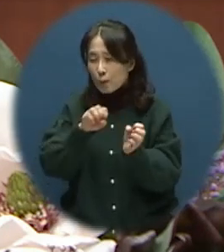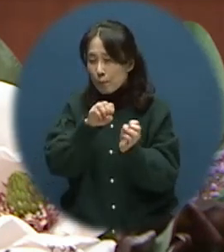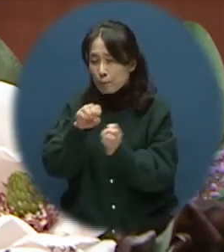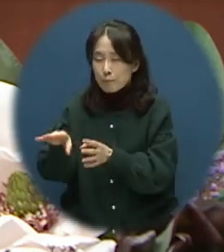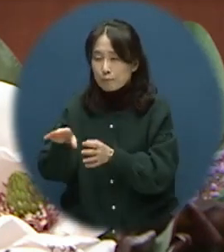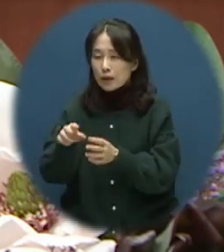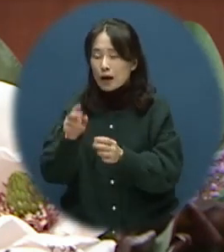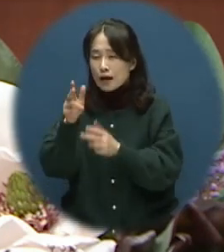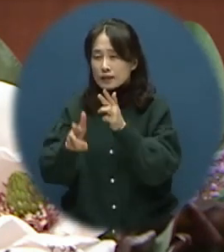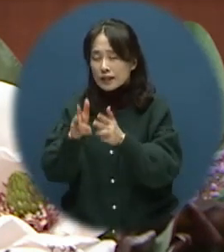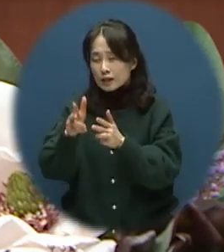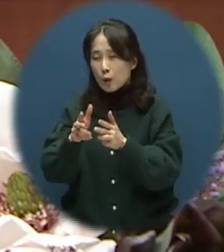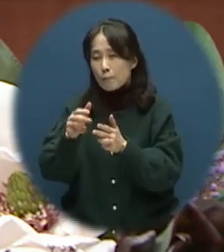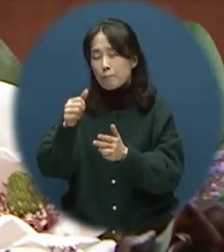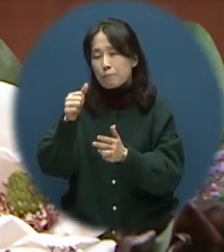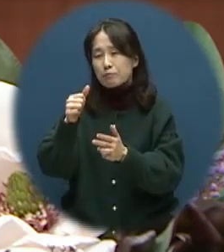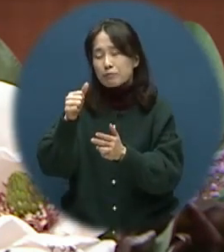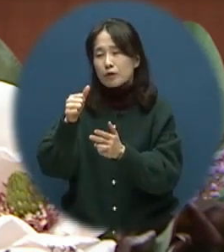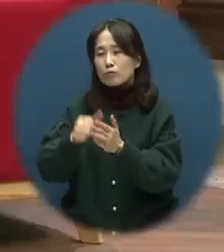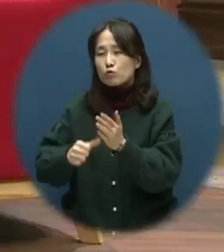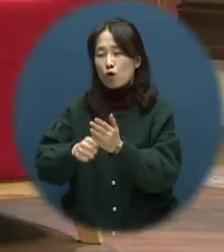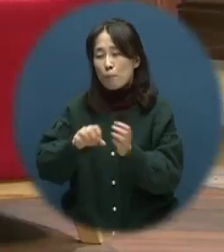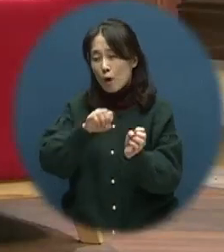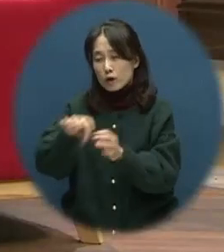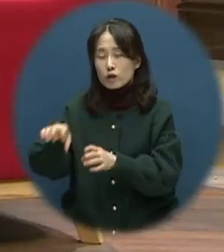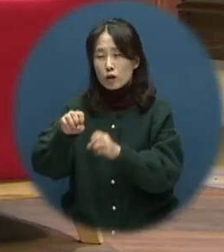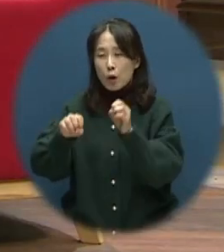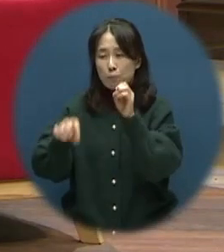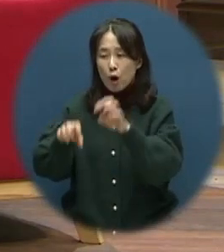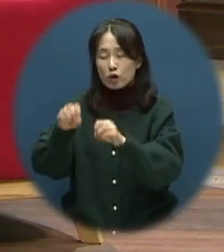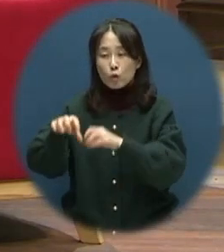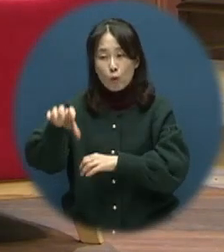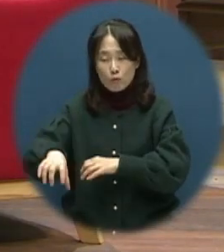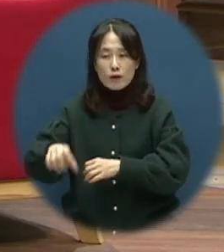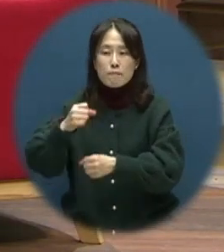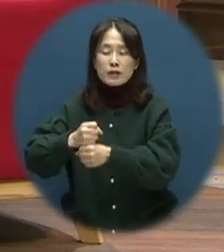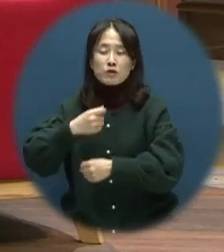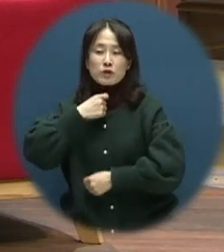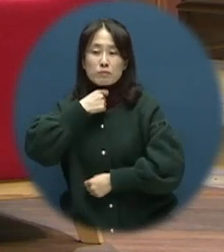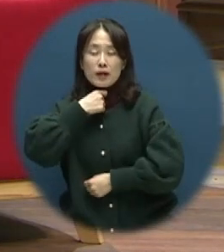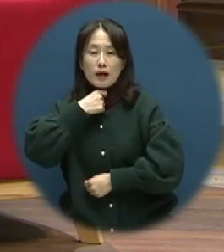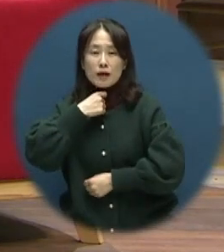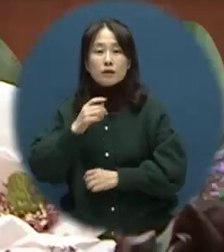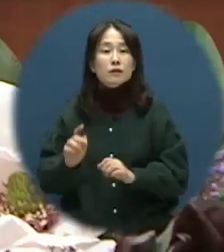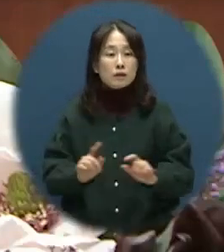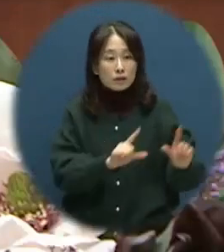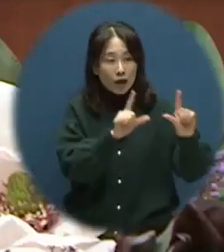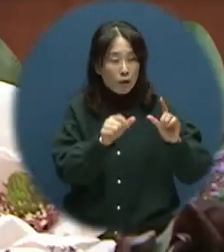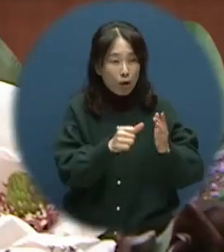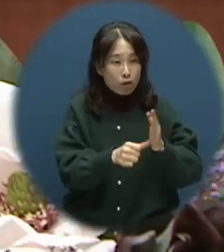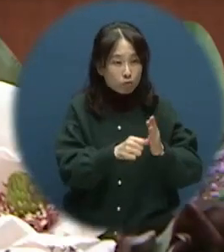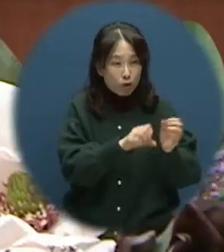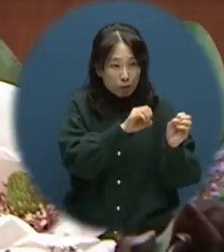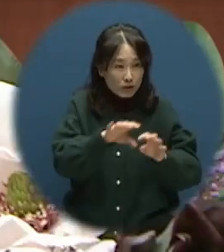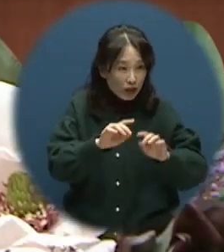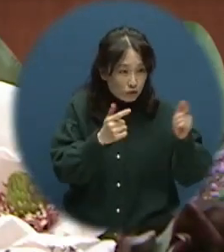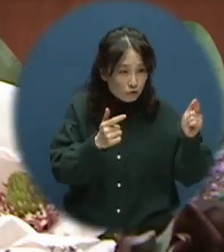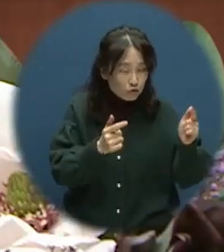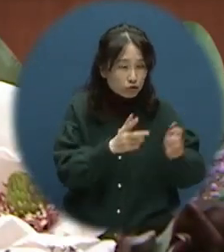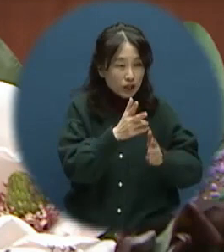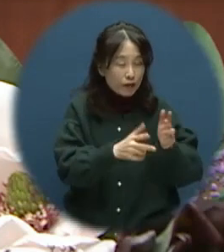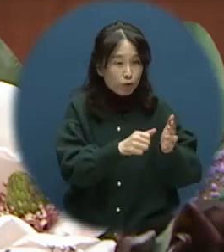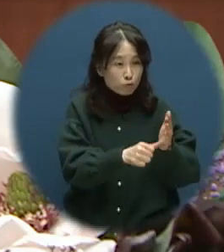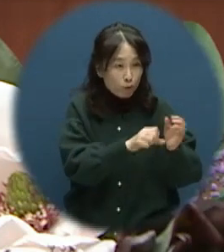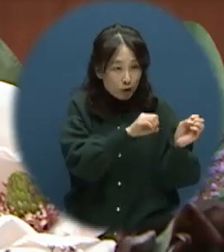세 번째로 큰 산업 폐기물 매립장을 짓겠다. 산업 폐기물 그것도 네. 생활 폐기물이 아니고. 네. 그래서